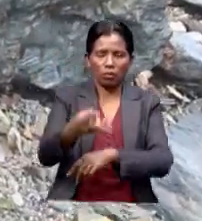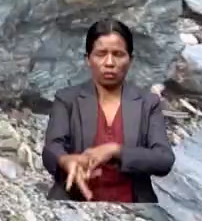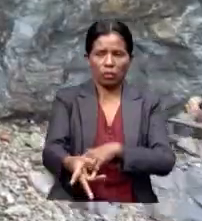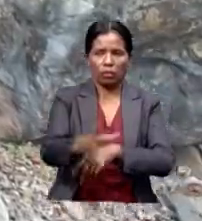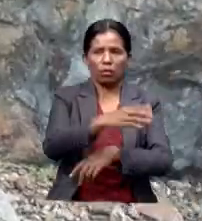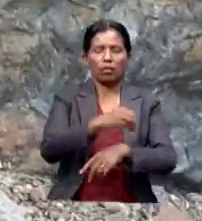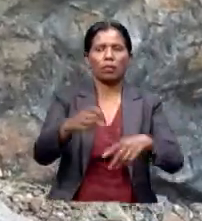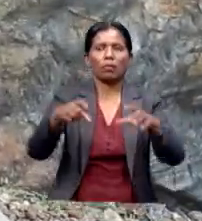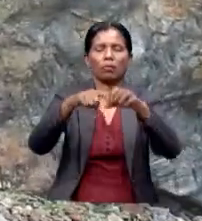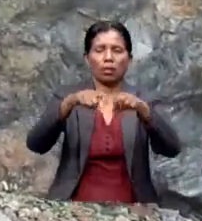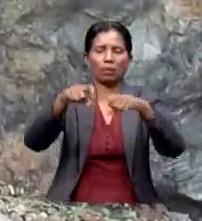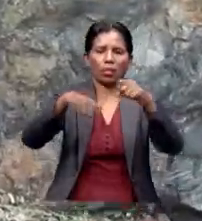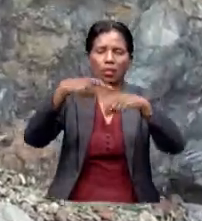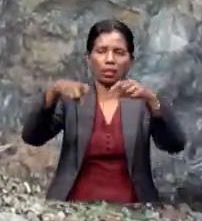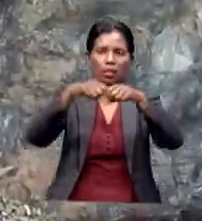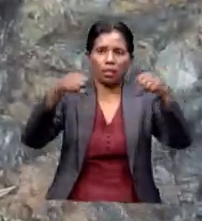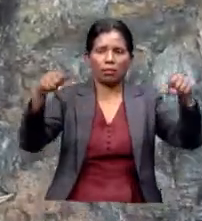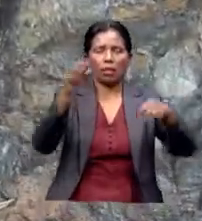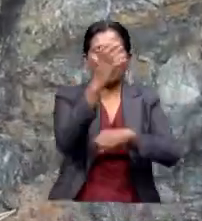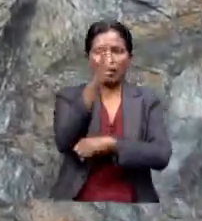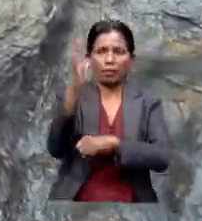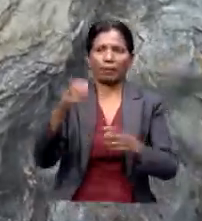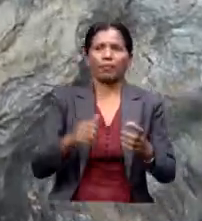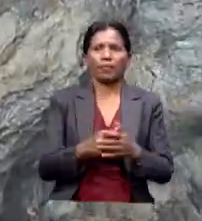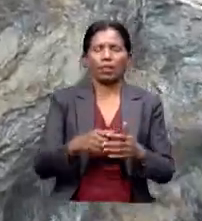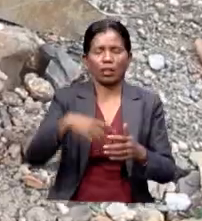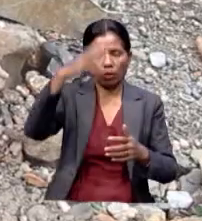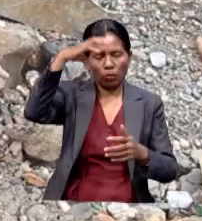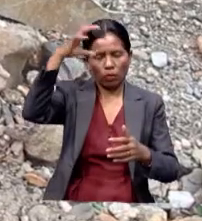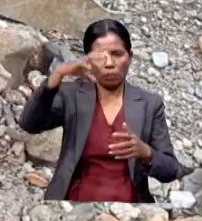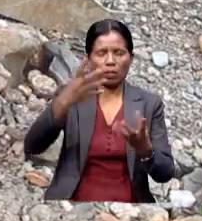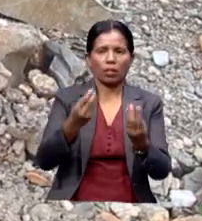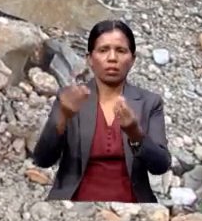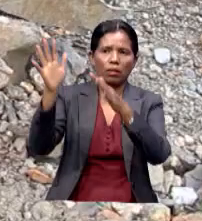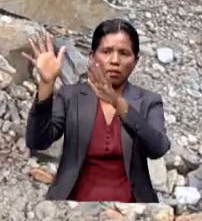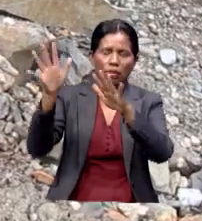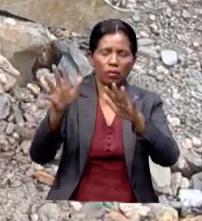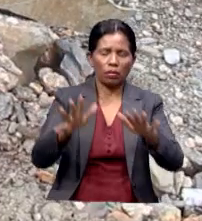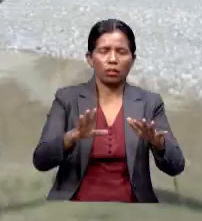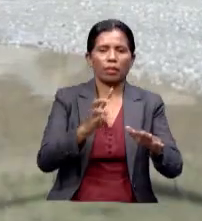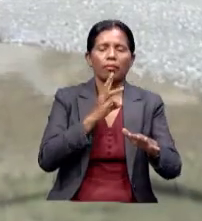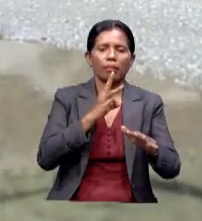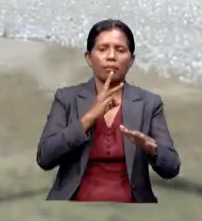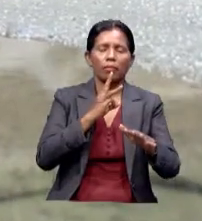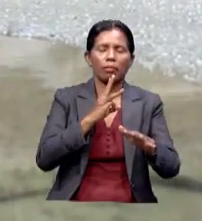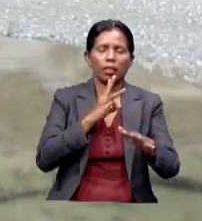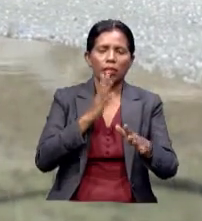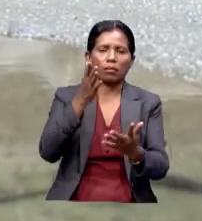ba airin. Além de fio, o dan mos hal rai halai ho di lori besirin eletricidade tanpa ta selaran.